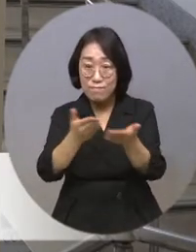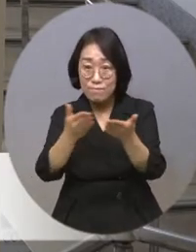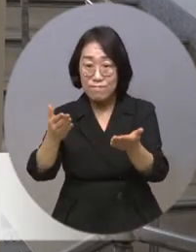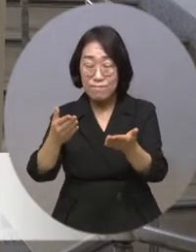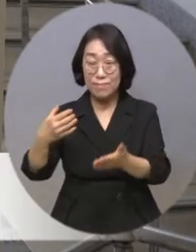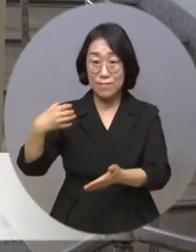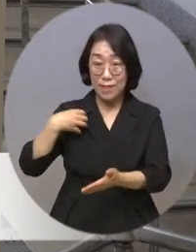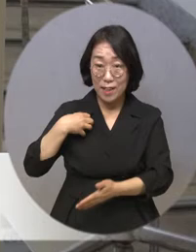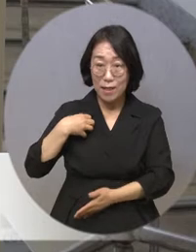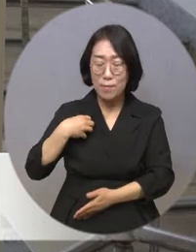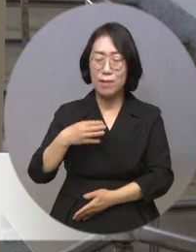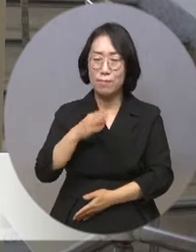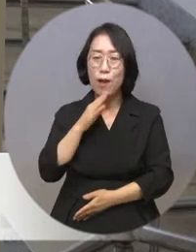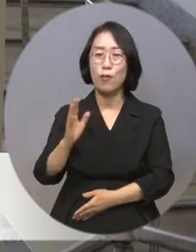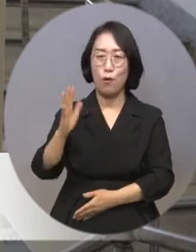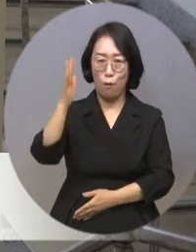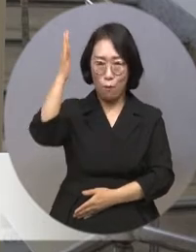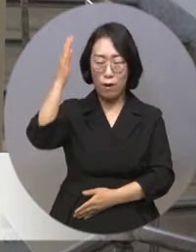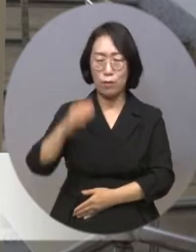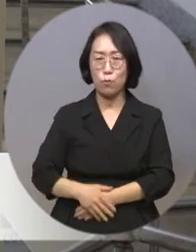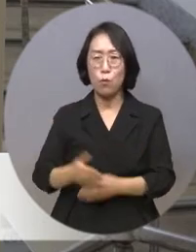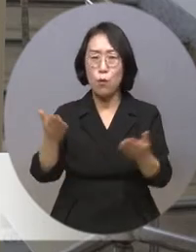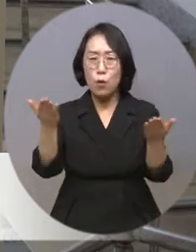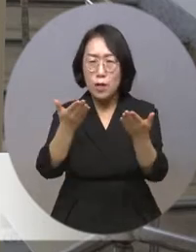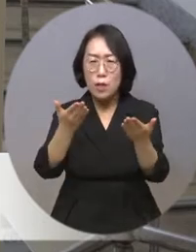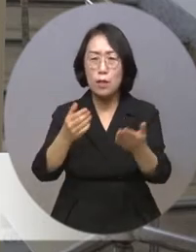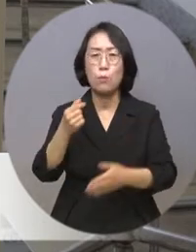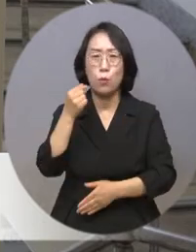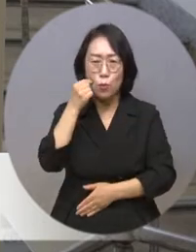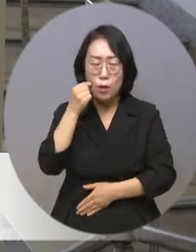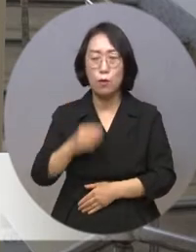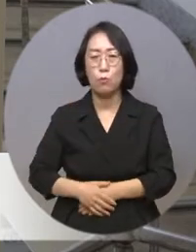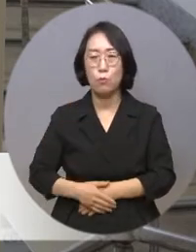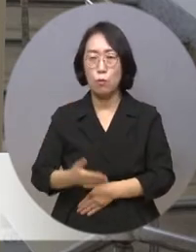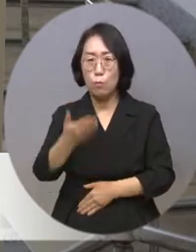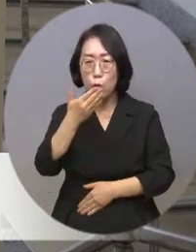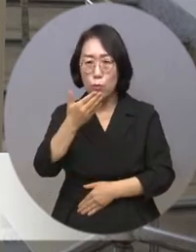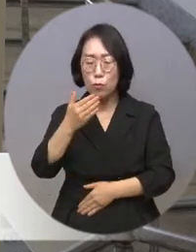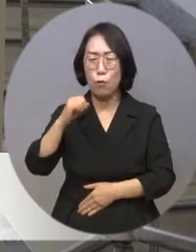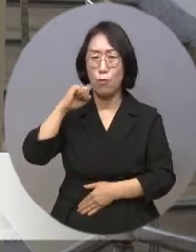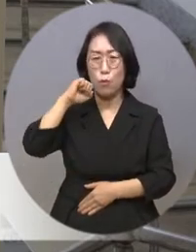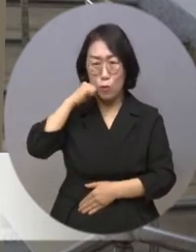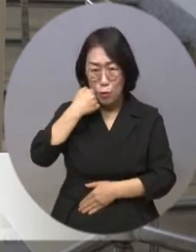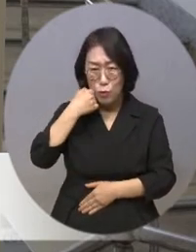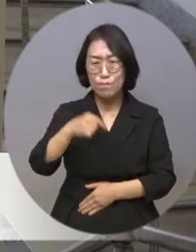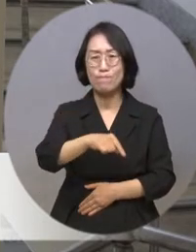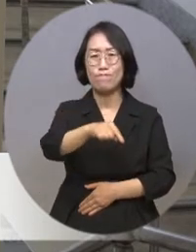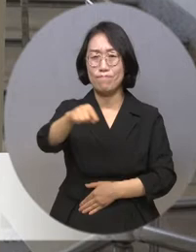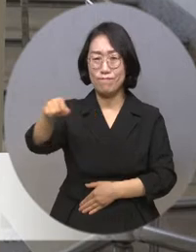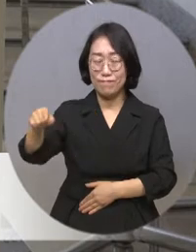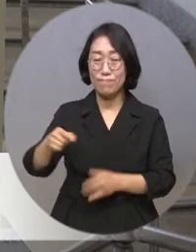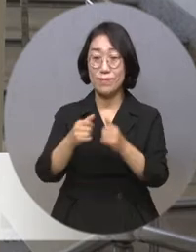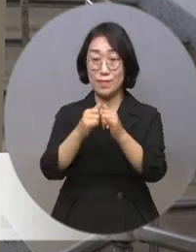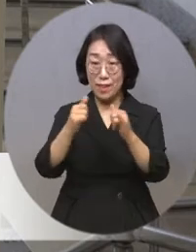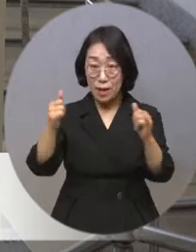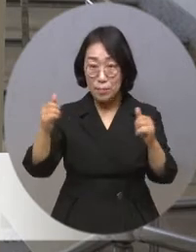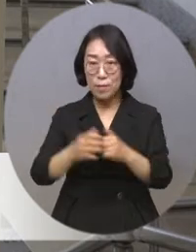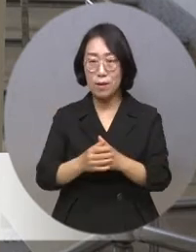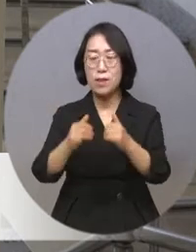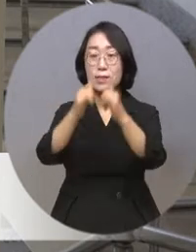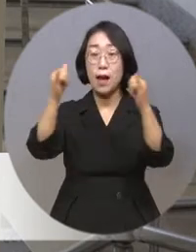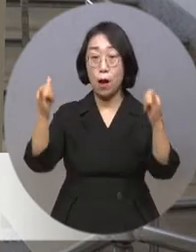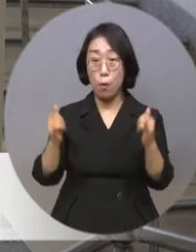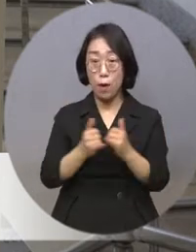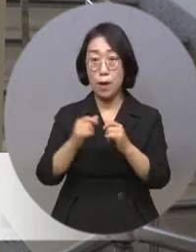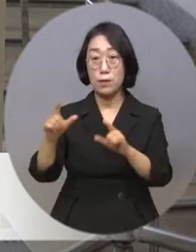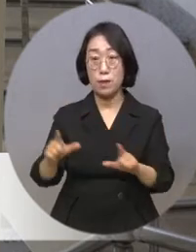굉장히 영광이고 일도 못 나가시고 그리고 또 밥도 잘 못 챙겨드시는 분들이 많은데 그분들이 사회에 나갈 수